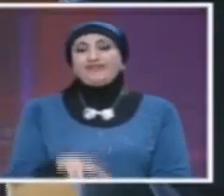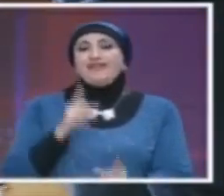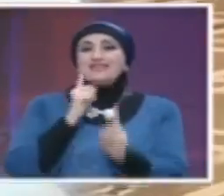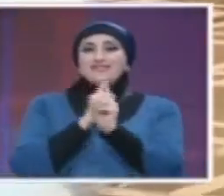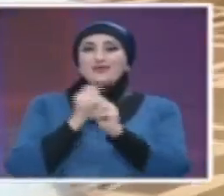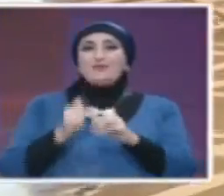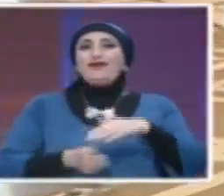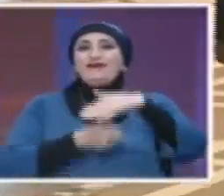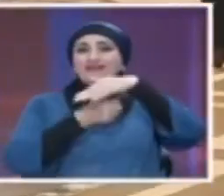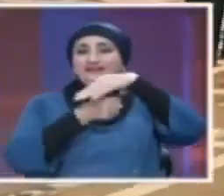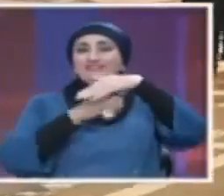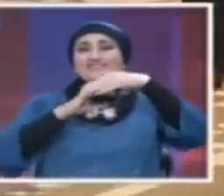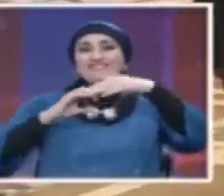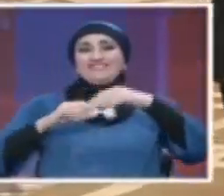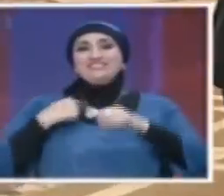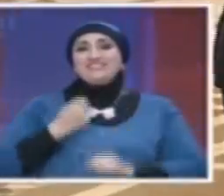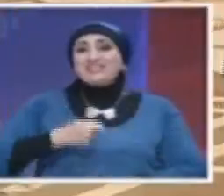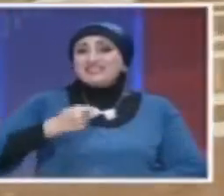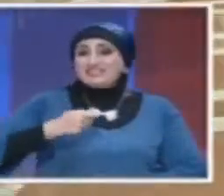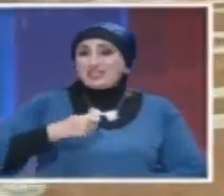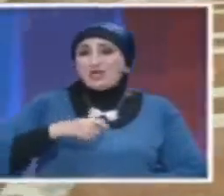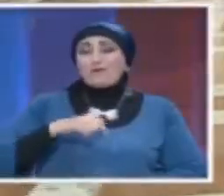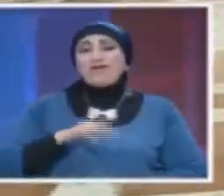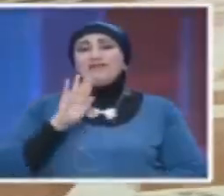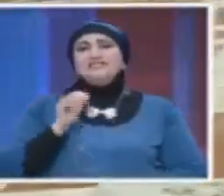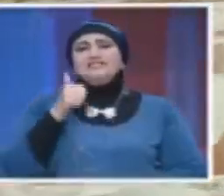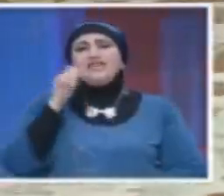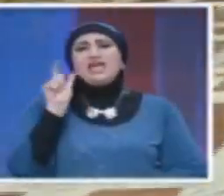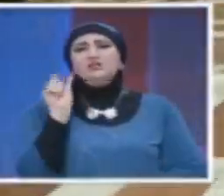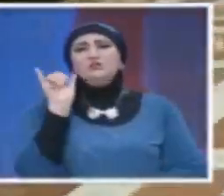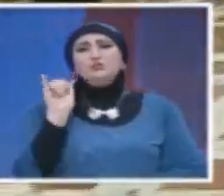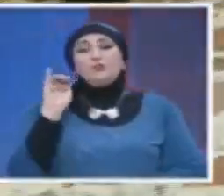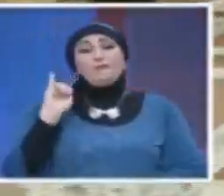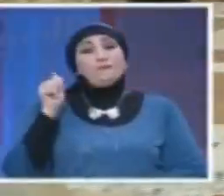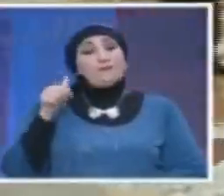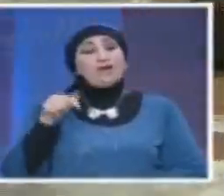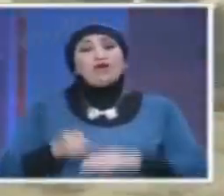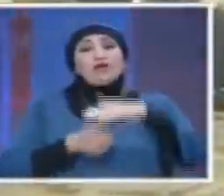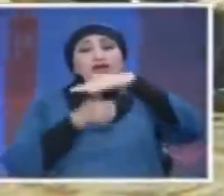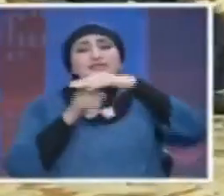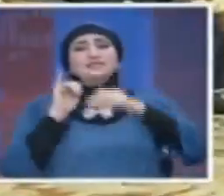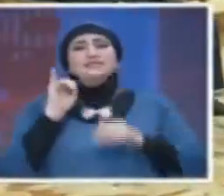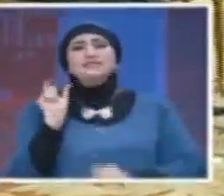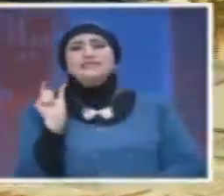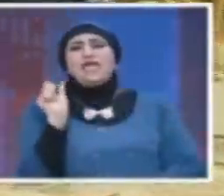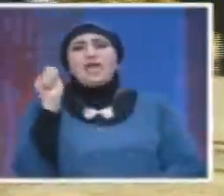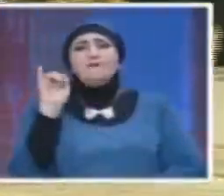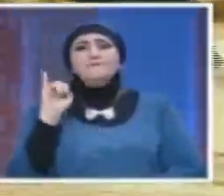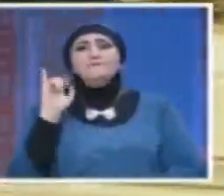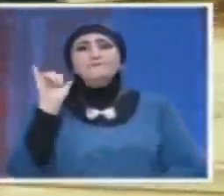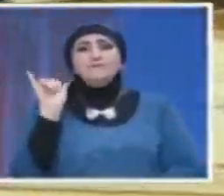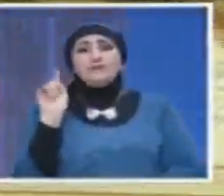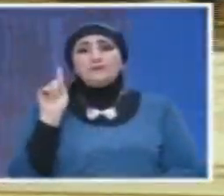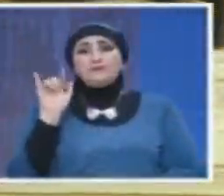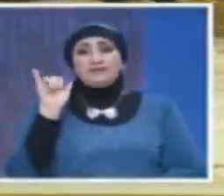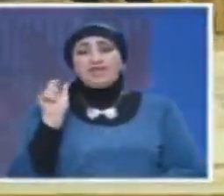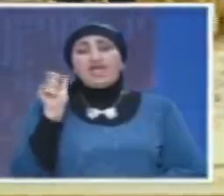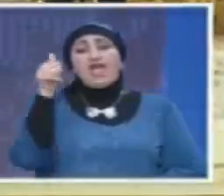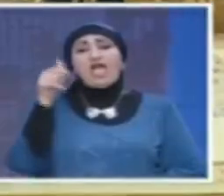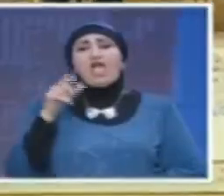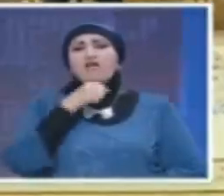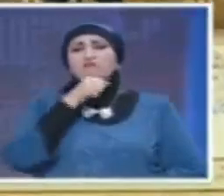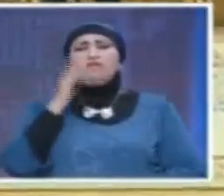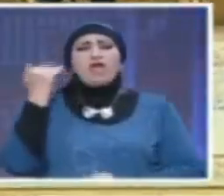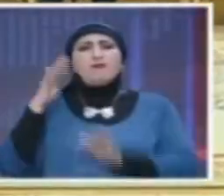استقبل السيد الرئيس عبد الفتاح السيسي السيد سام نيوما رئيس جمهورية ناميبيا الأسبق، وذلك بحضور السيد عباس